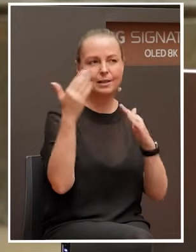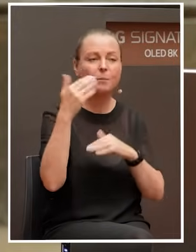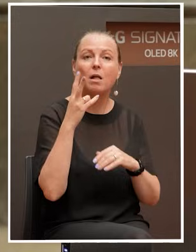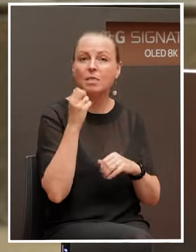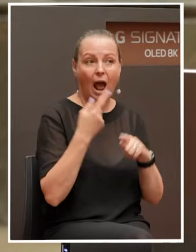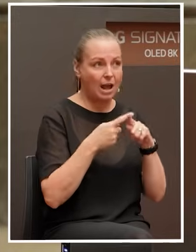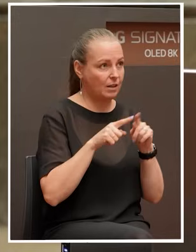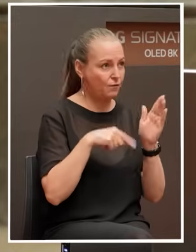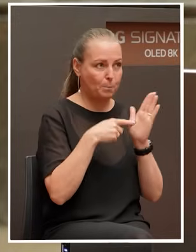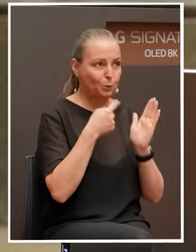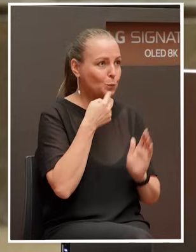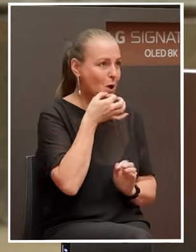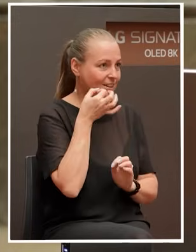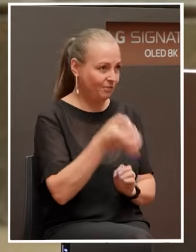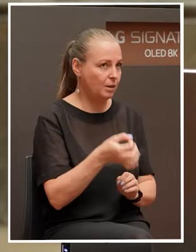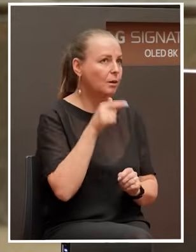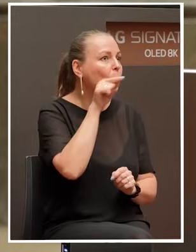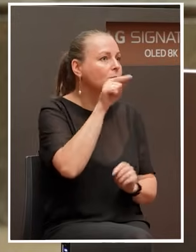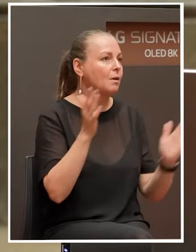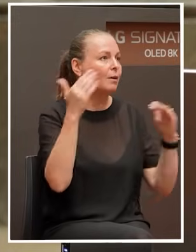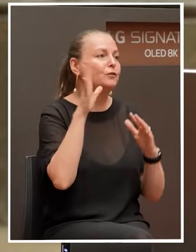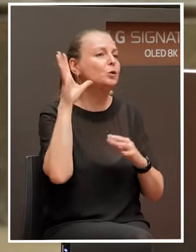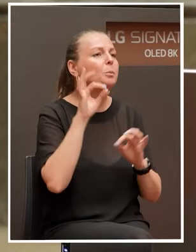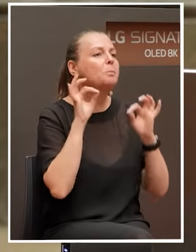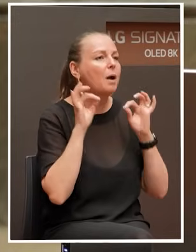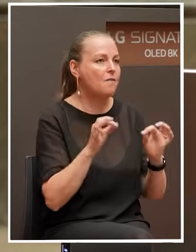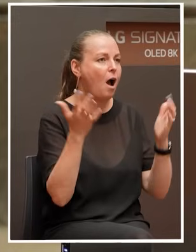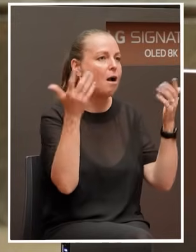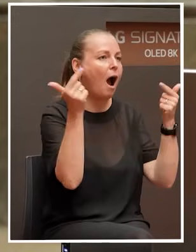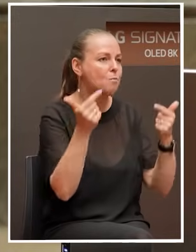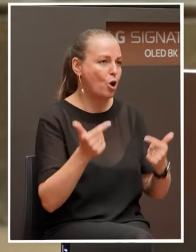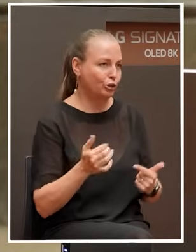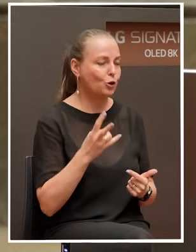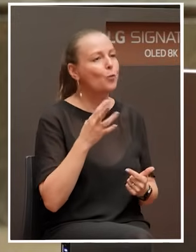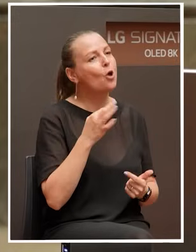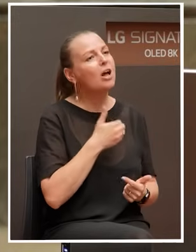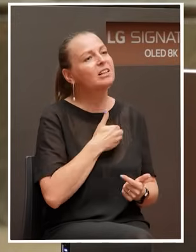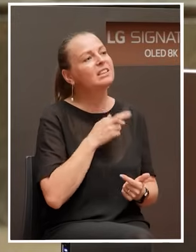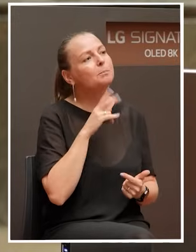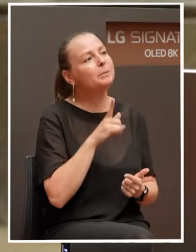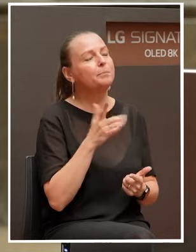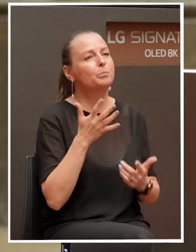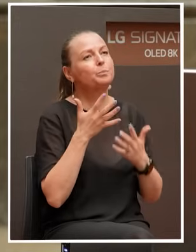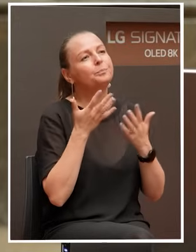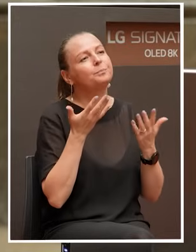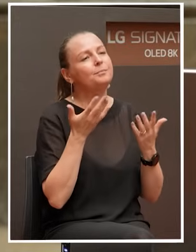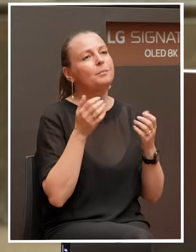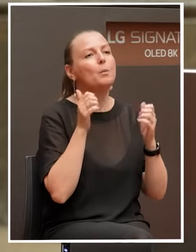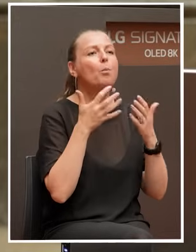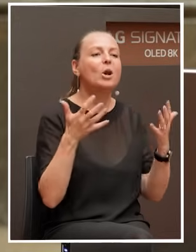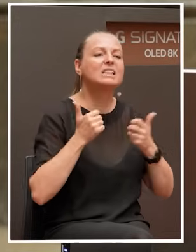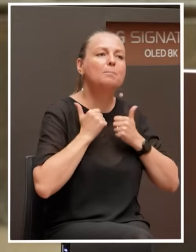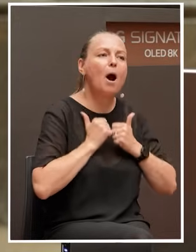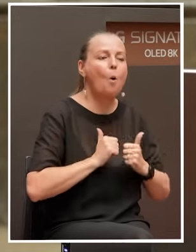вопрос очень трудно ответить. В них все правильно и гармонично. Но, пожалуй, хотелось бы больше единства в исполнении, или, вернее, более